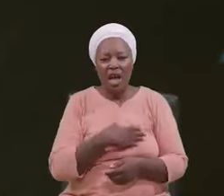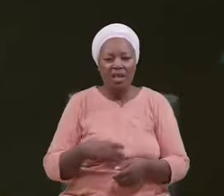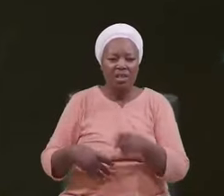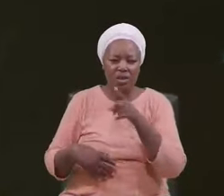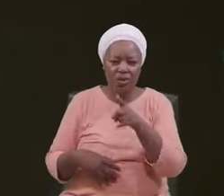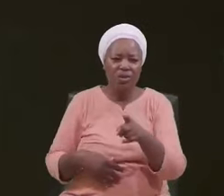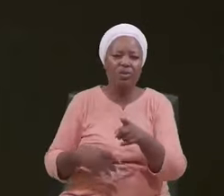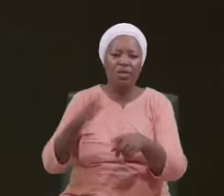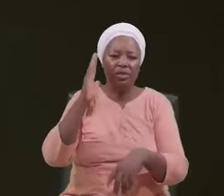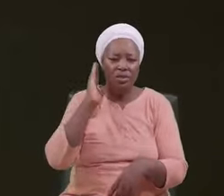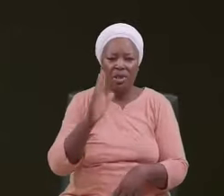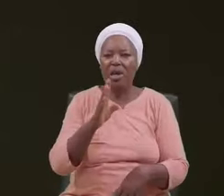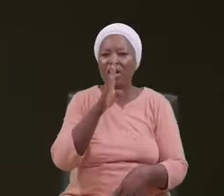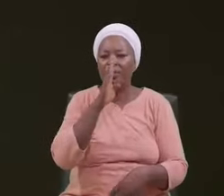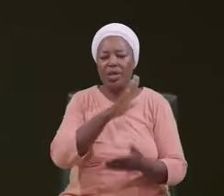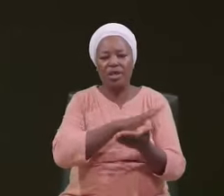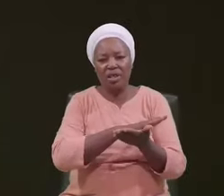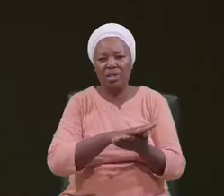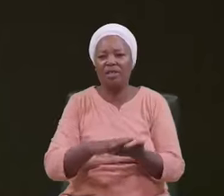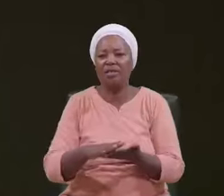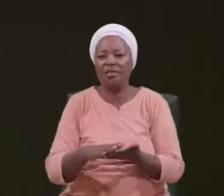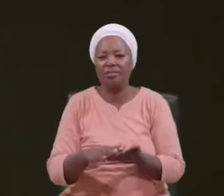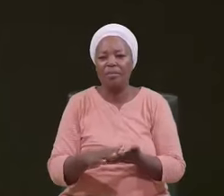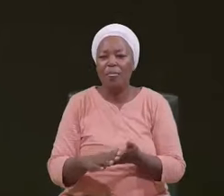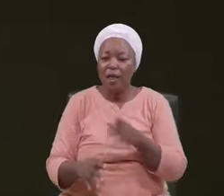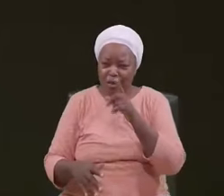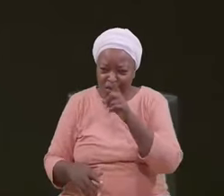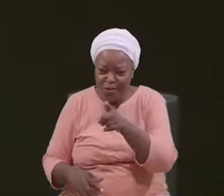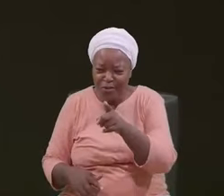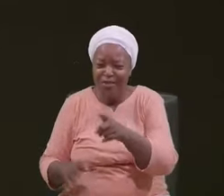pur. » Tu seras pur.